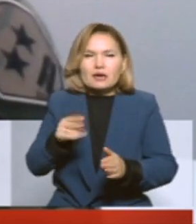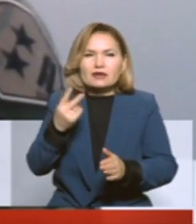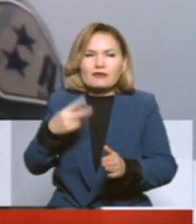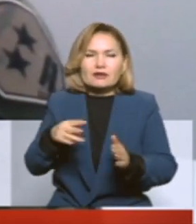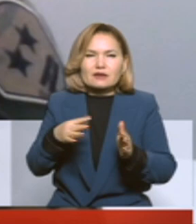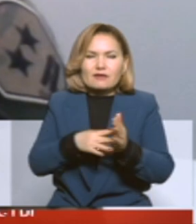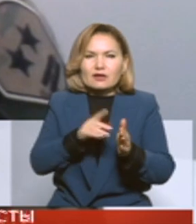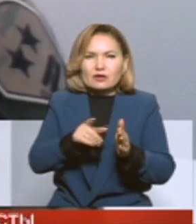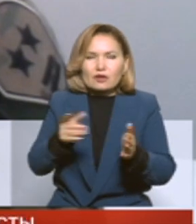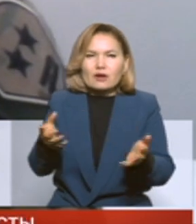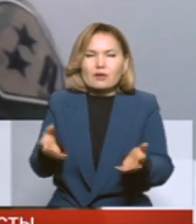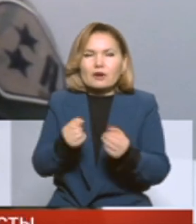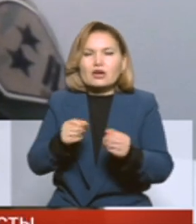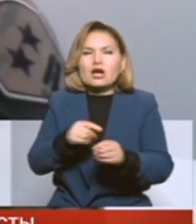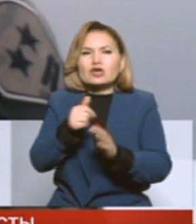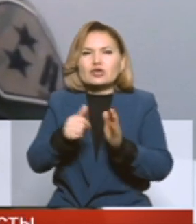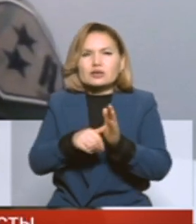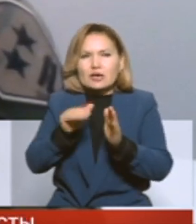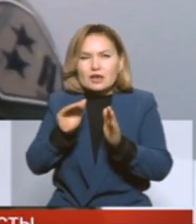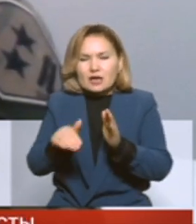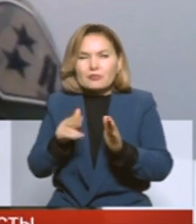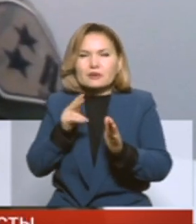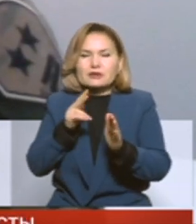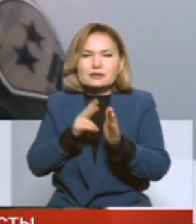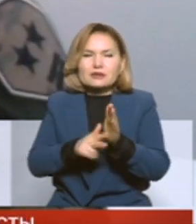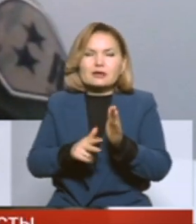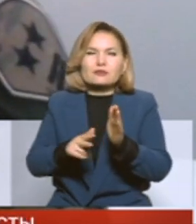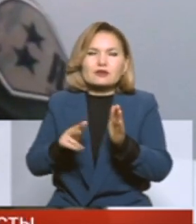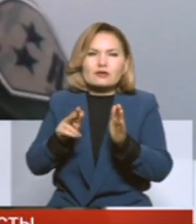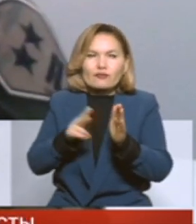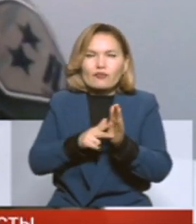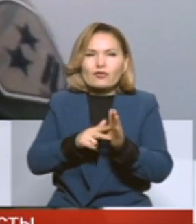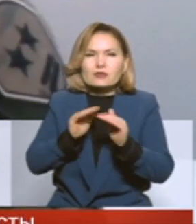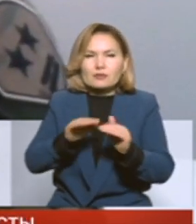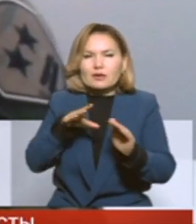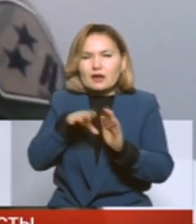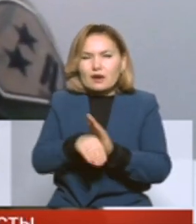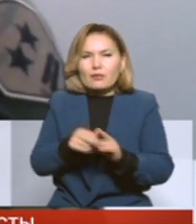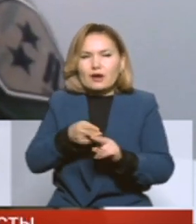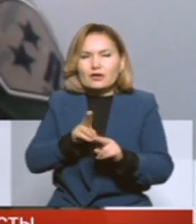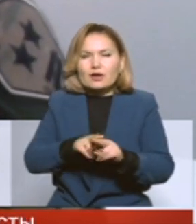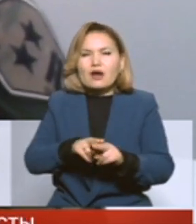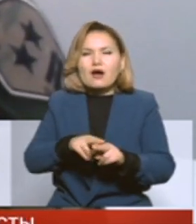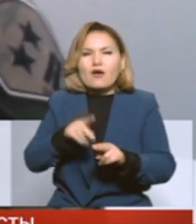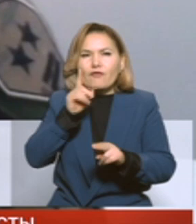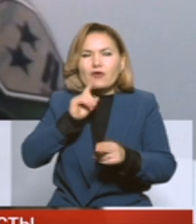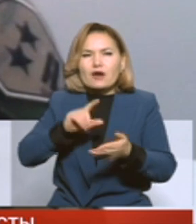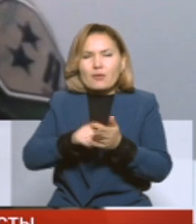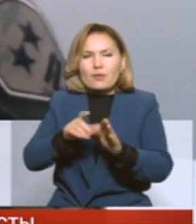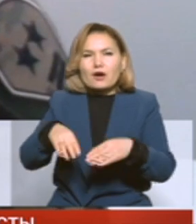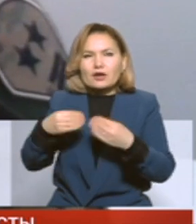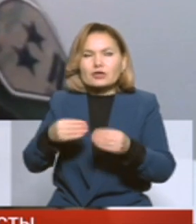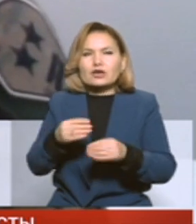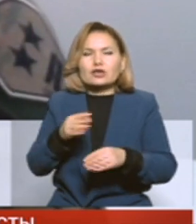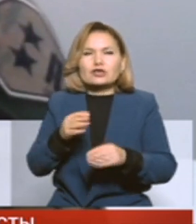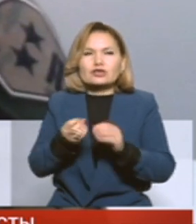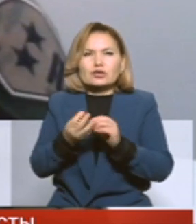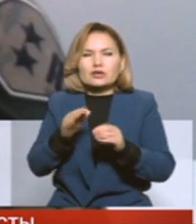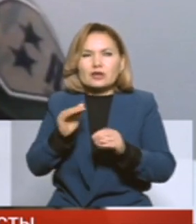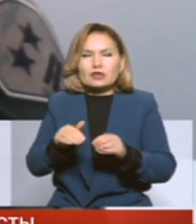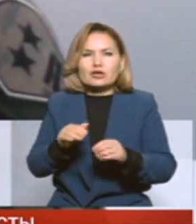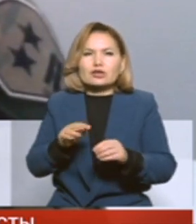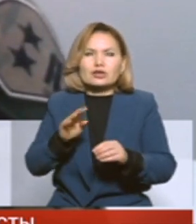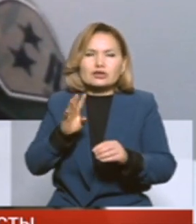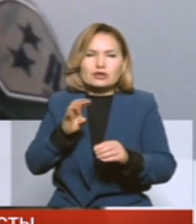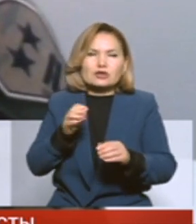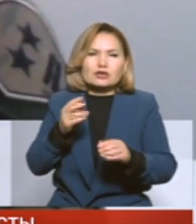029 человек, из них 16 078 детей. В пунктах временного размещения находится 14